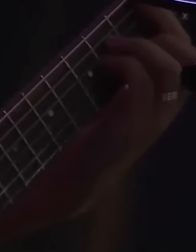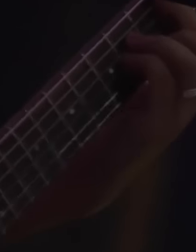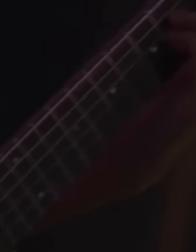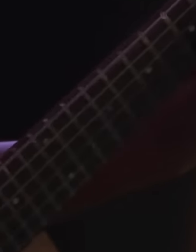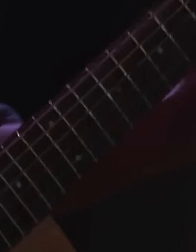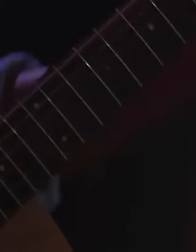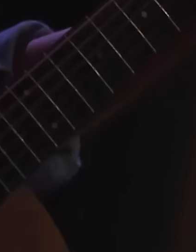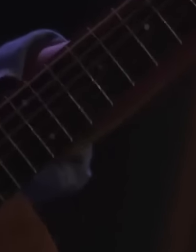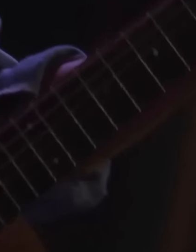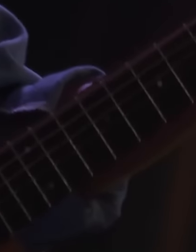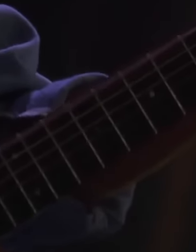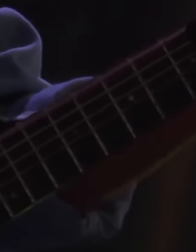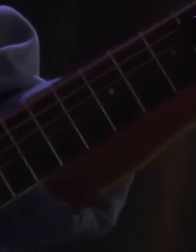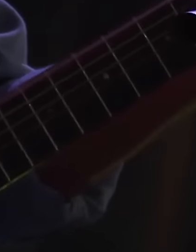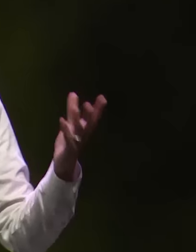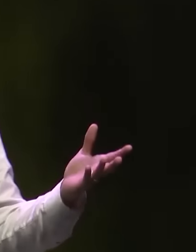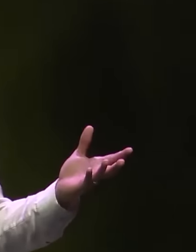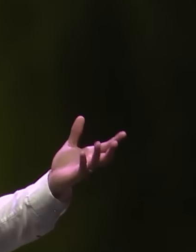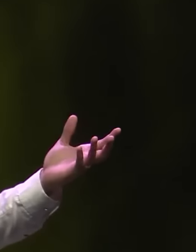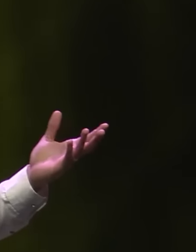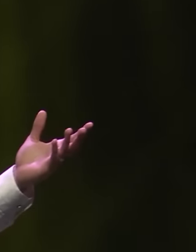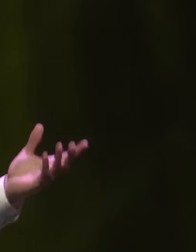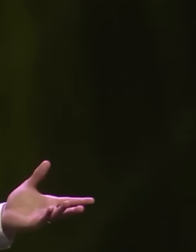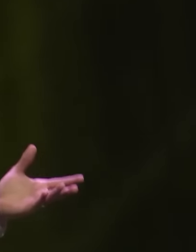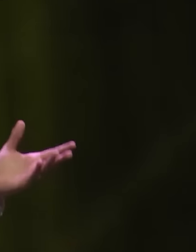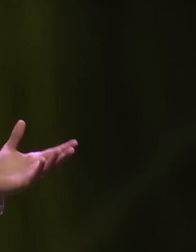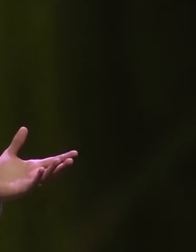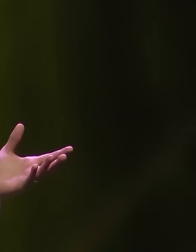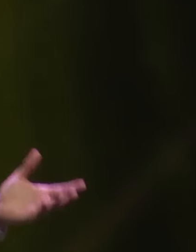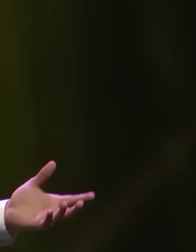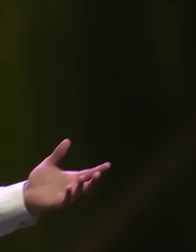Roh-Mu bekerja Tuhan, Roh-Mu